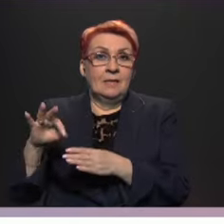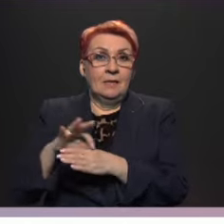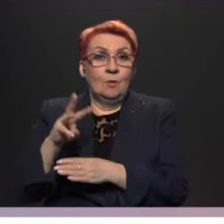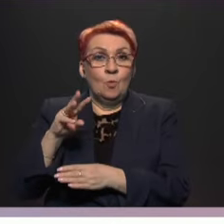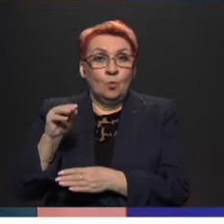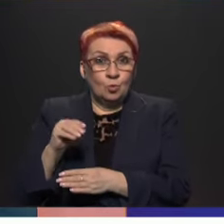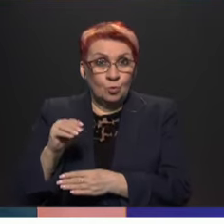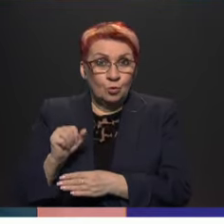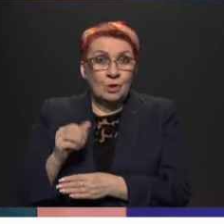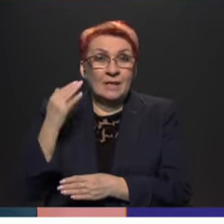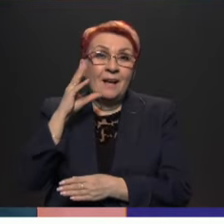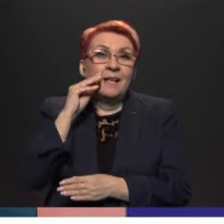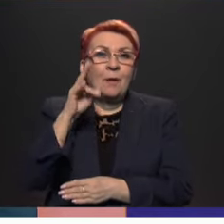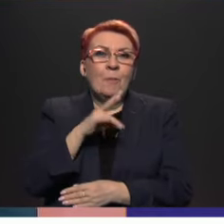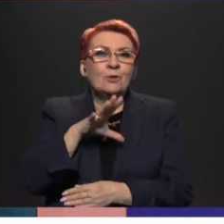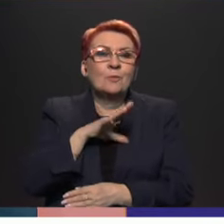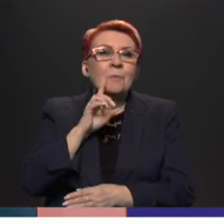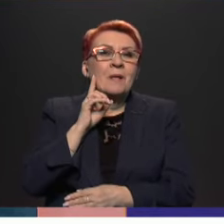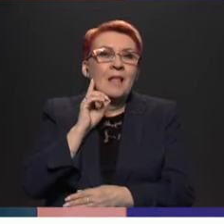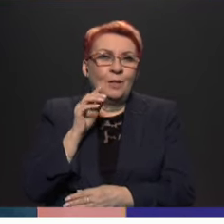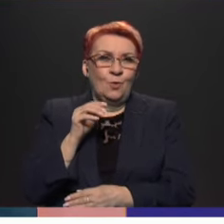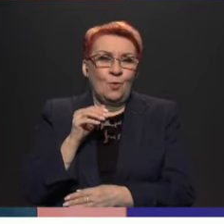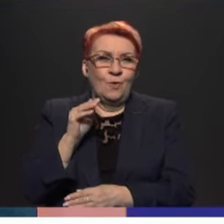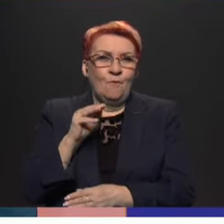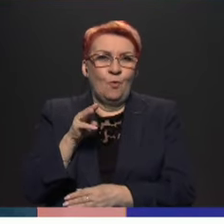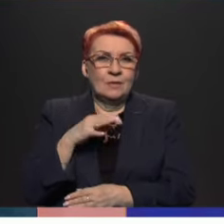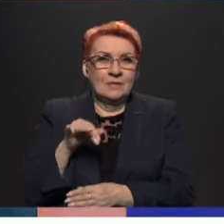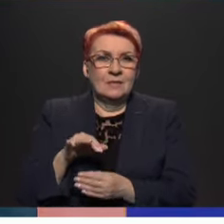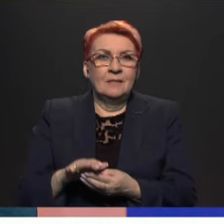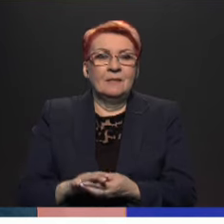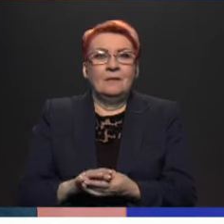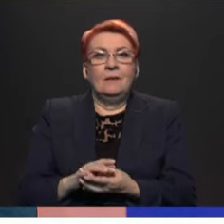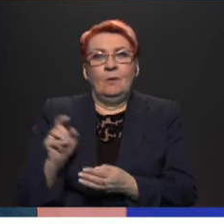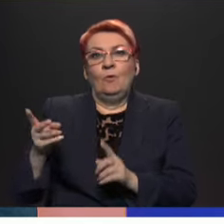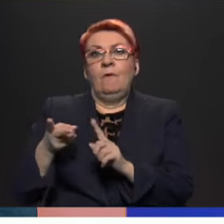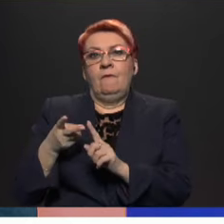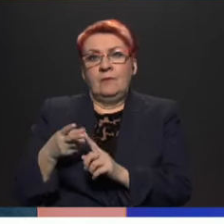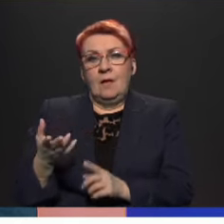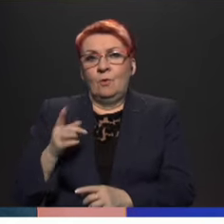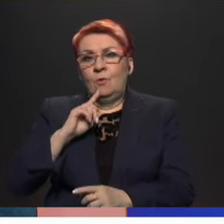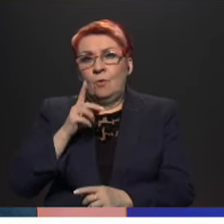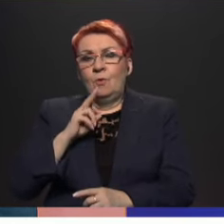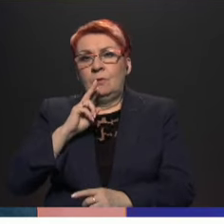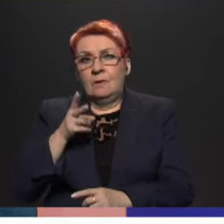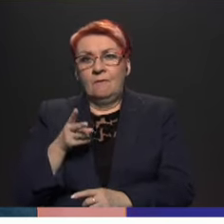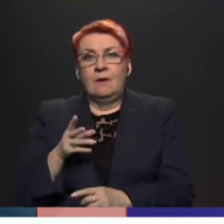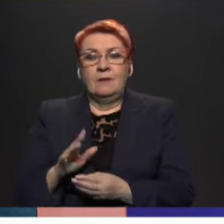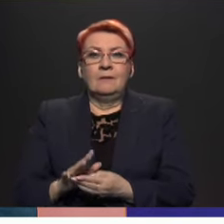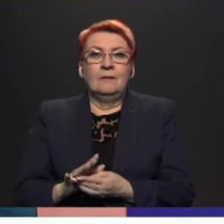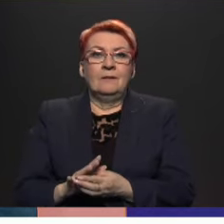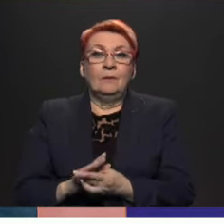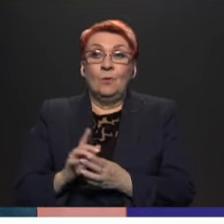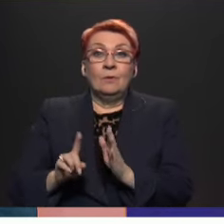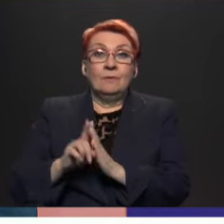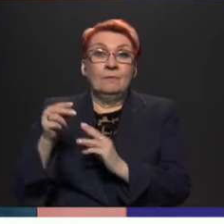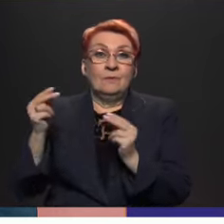своего мужа, да, с которым она уже была обвенчана, но жили не так много, там год-два, может быть, только начинающийся брак,